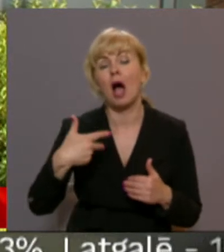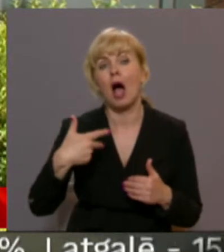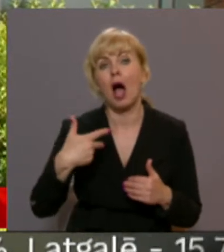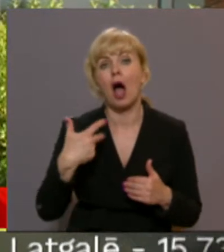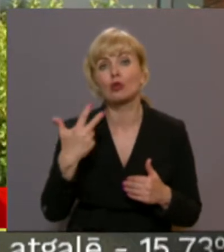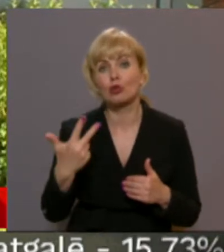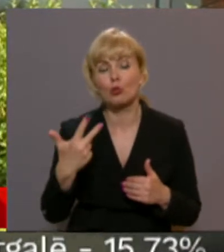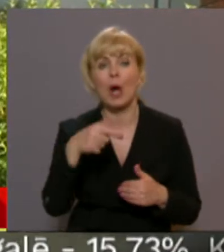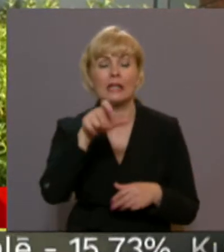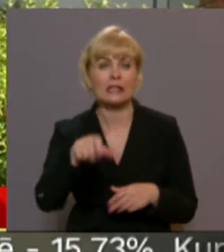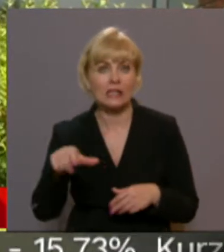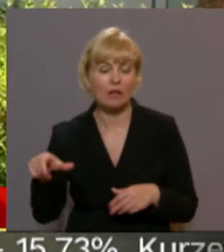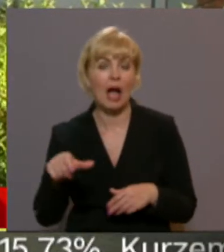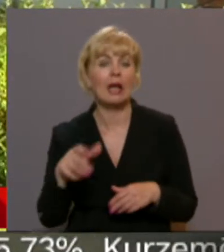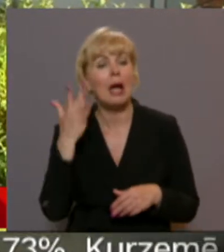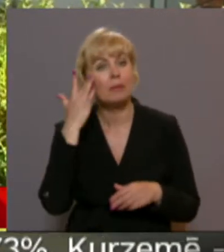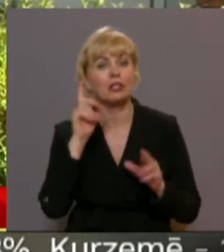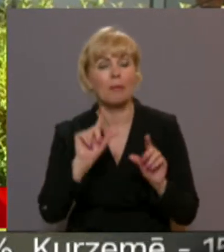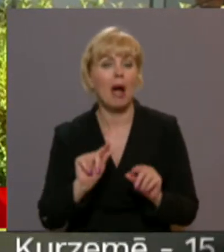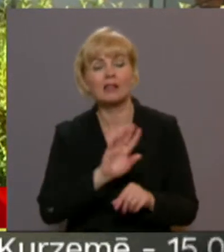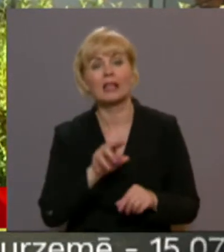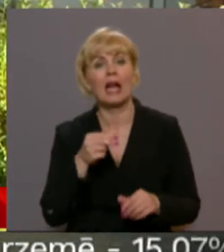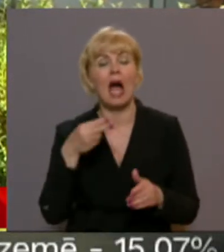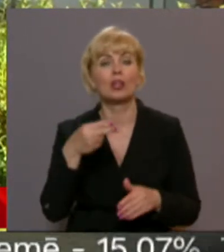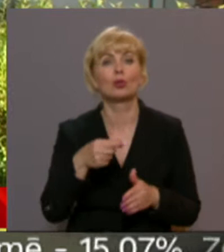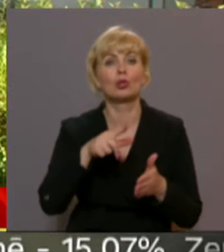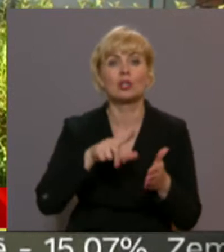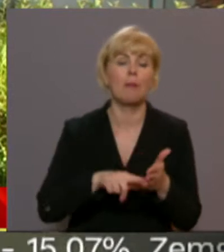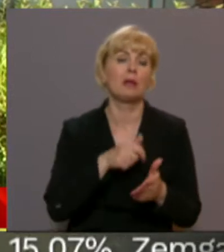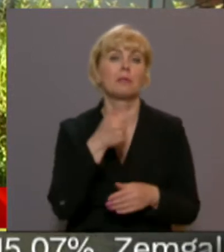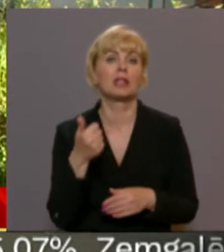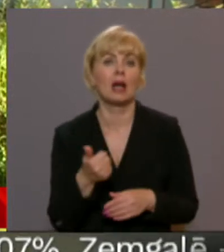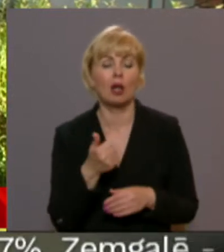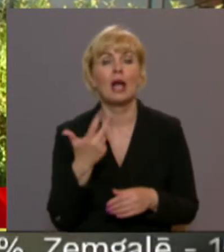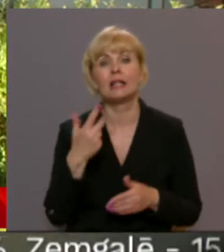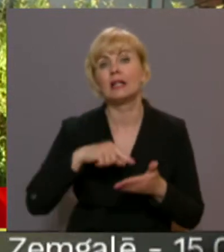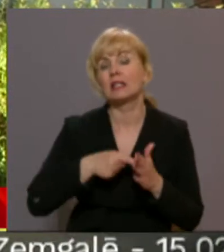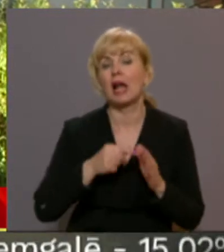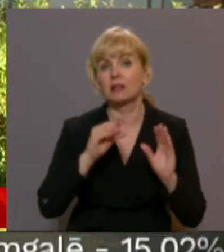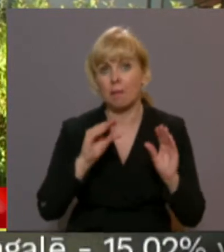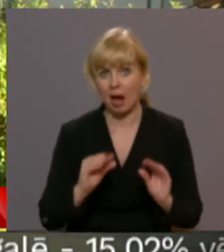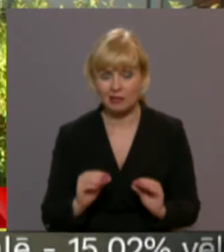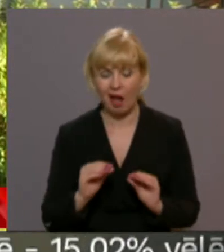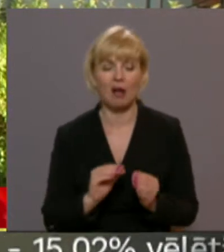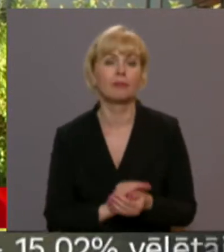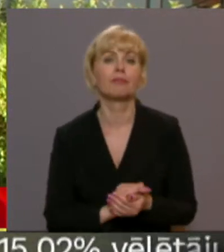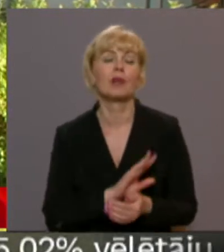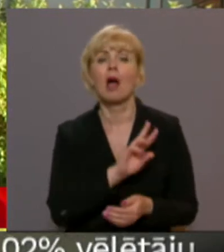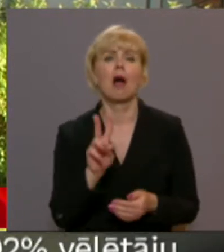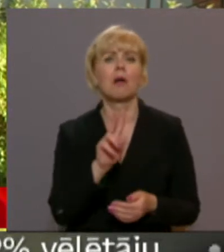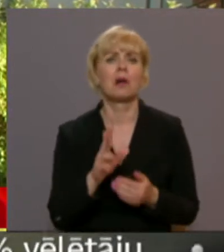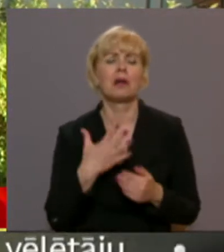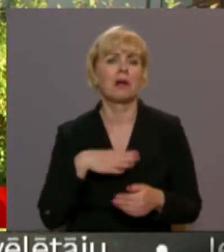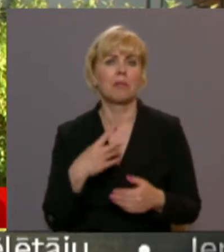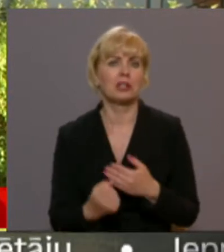tas ir principā mazāk nekā 2017. Gada, trīsreiz mazāk. Kas varētu būt par